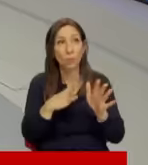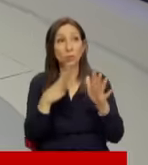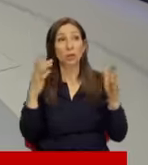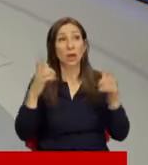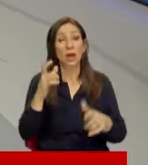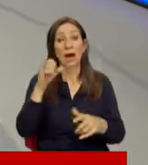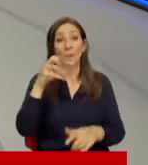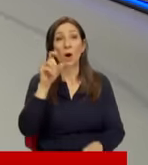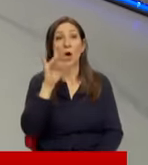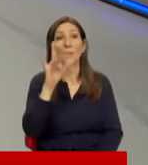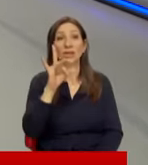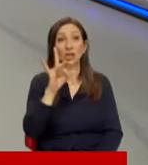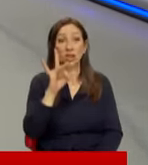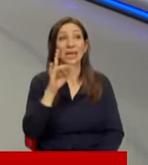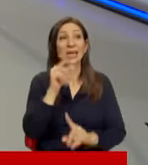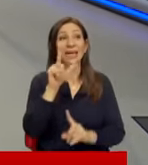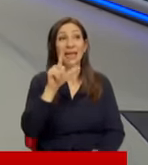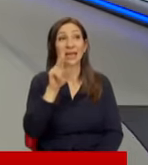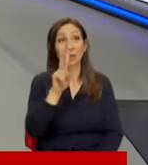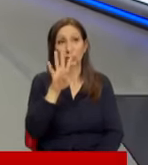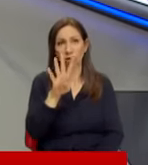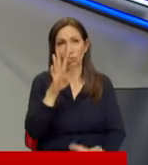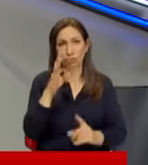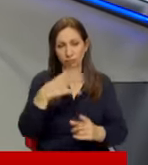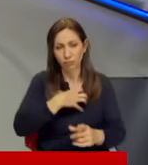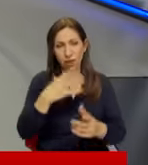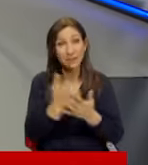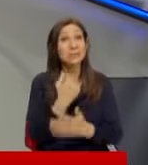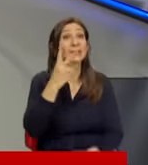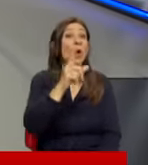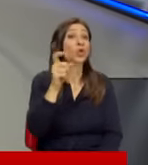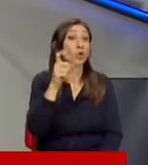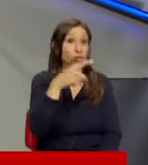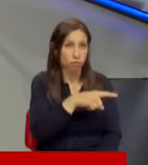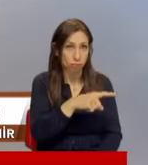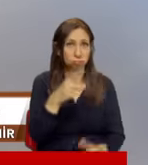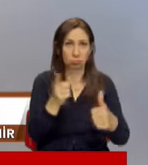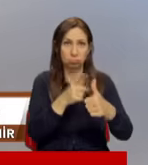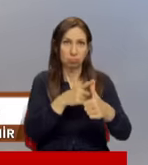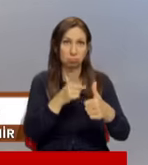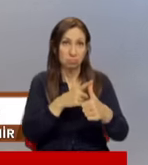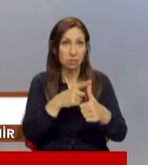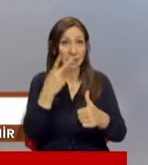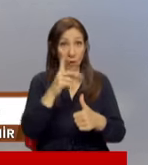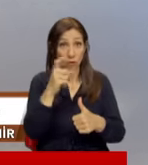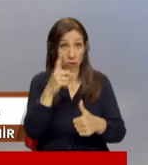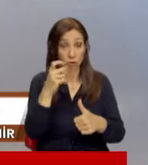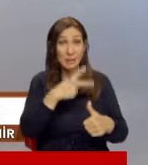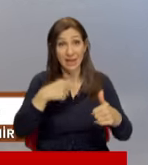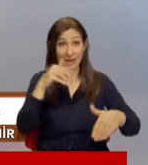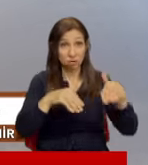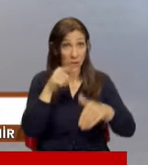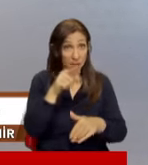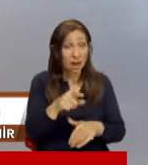Büyükşehir olarak AK Parti'nin 15, il olarak da 24 şehri vardı. Birinci partiydi 2019 yerel